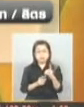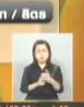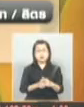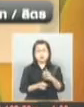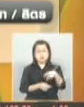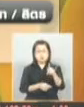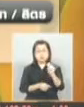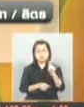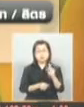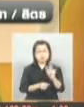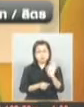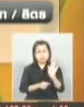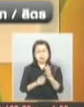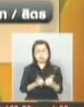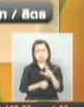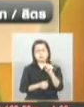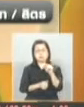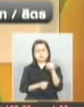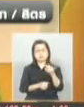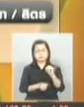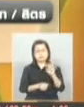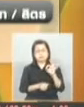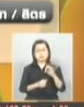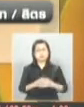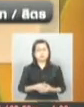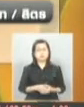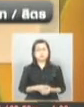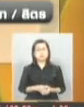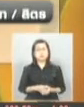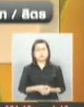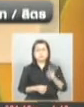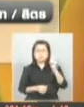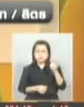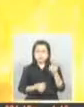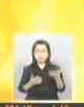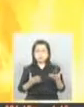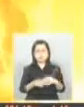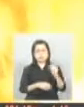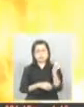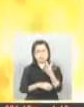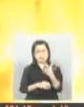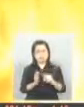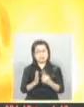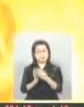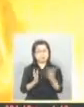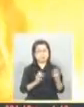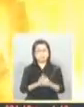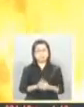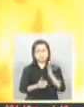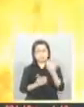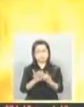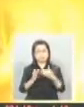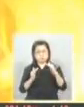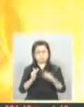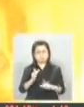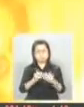ท.วันนี้ราคาอยู่ที่30.49 บาทค่ะและในวันพรุ่งนี้นะคะ5 นาฬิกาเป็นต้นไปบางจากนั้นปรับลดราคา